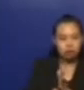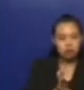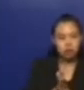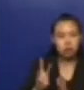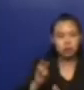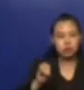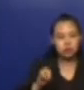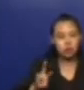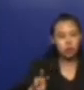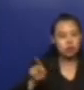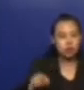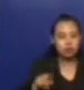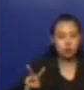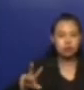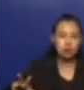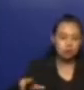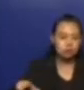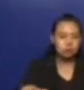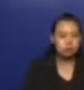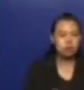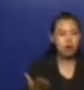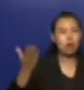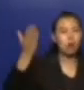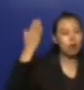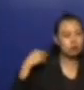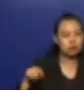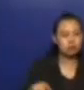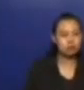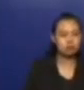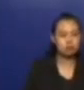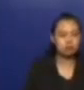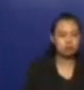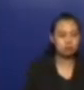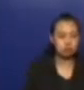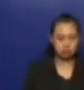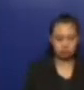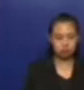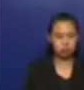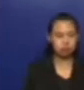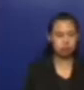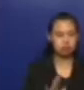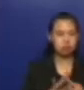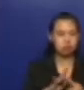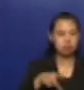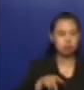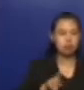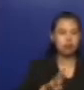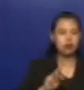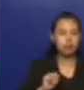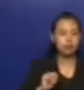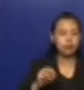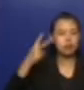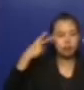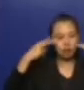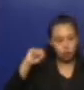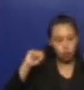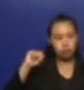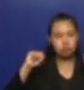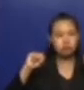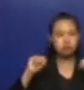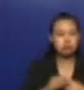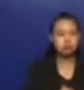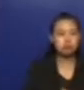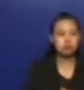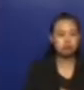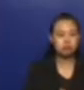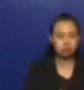23โดยพลเอกเปรมทินสุรานนท์เป็นนายกรัฐมนตรีในขณะนั้นแล้วก็ได้รับฉายาเป็นรัฐบุ